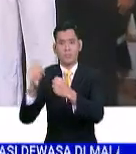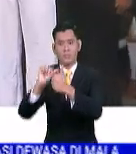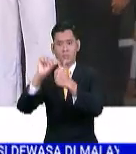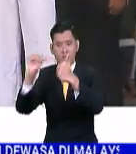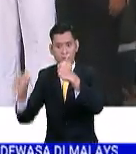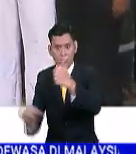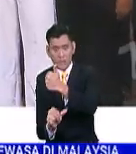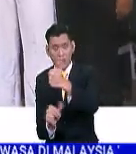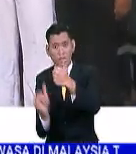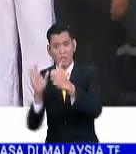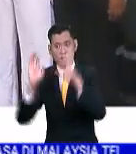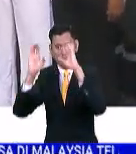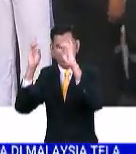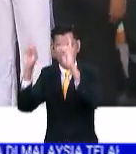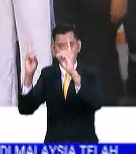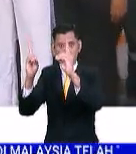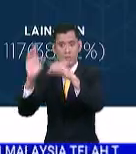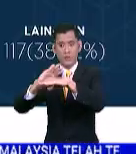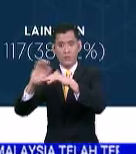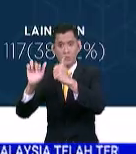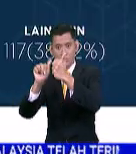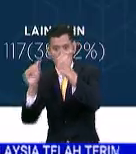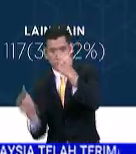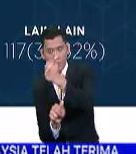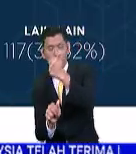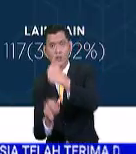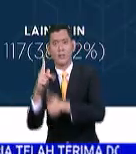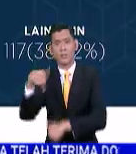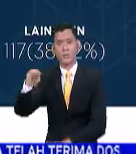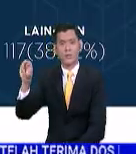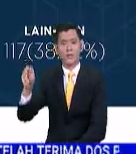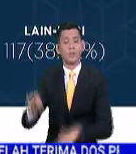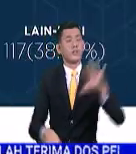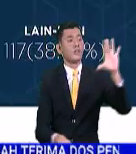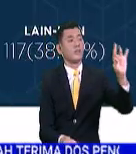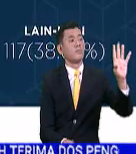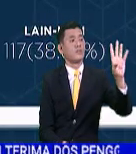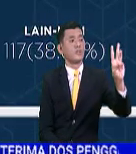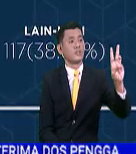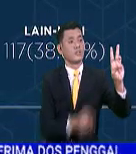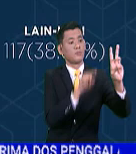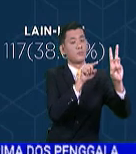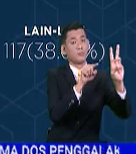KPM. Manakala 86 kluster ataupun